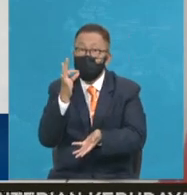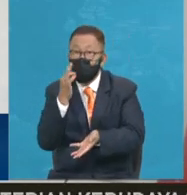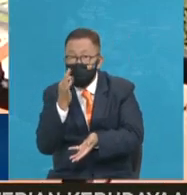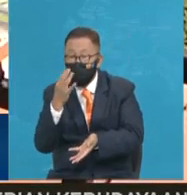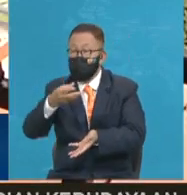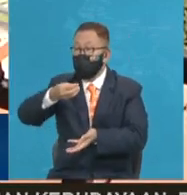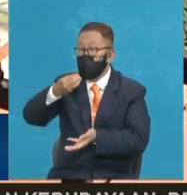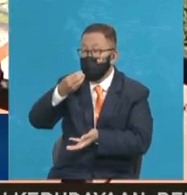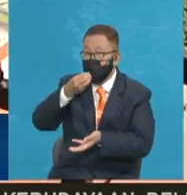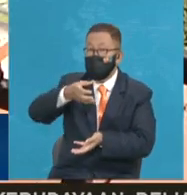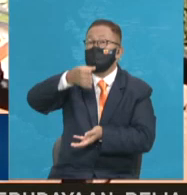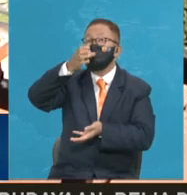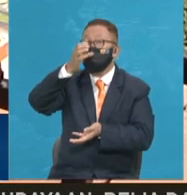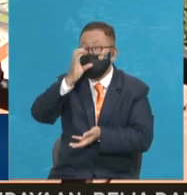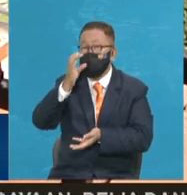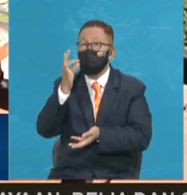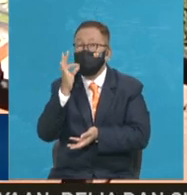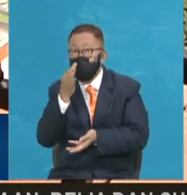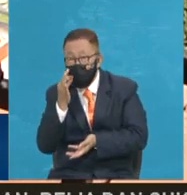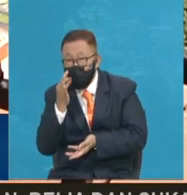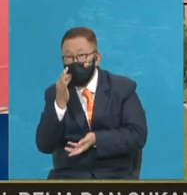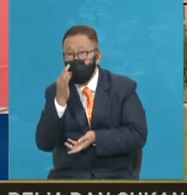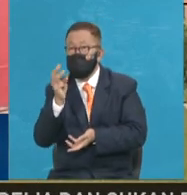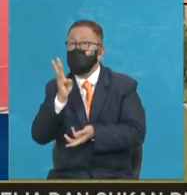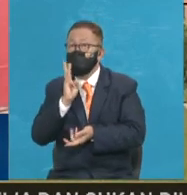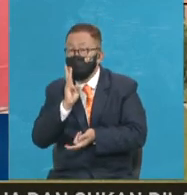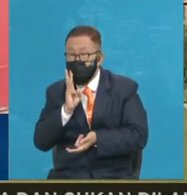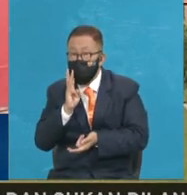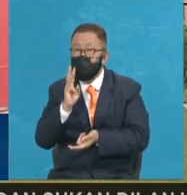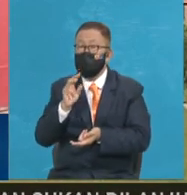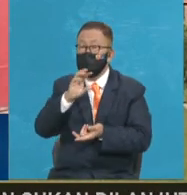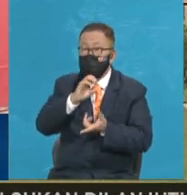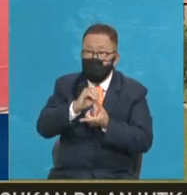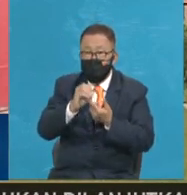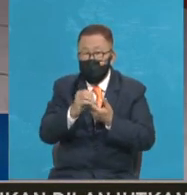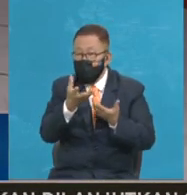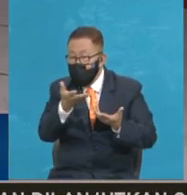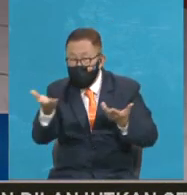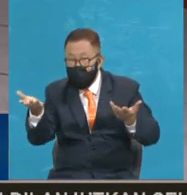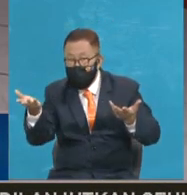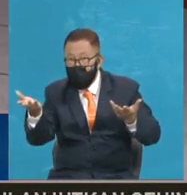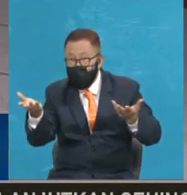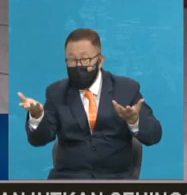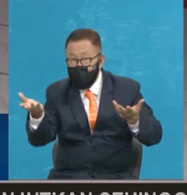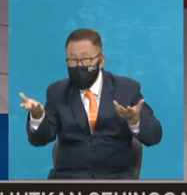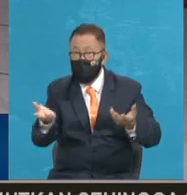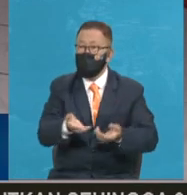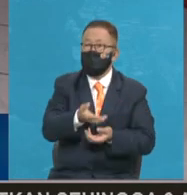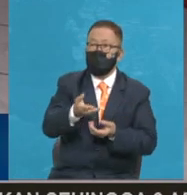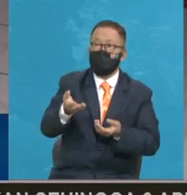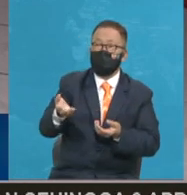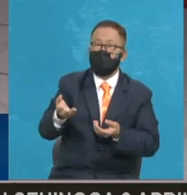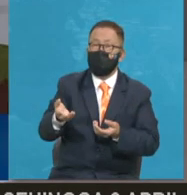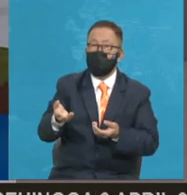minuman berasaskan buah-buahan air mineral minuman vitamin B Jiran berhasiat produk pembasmi